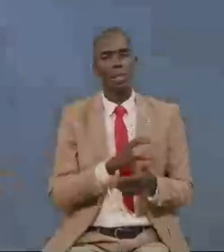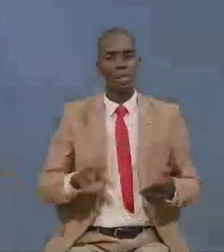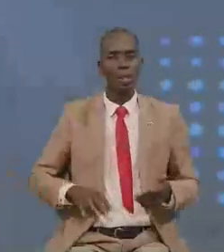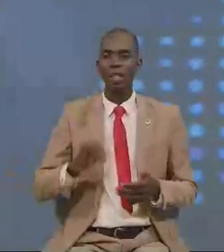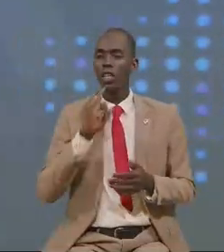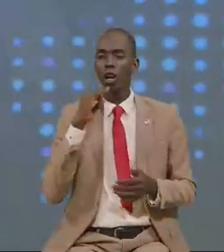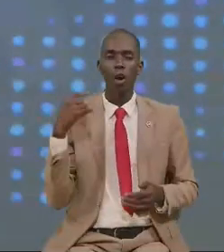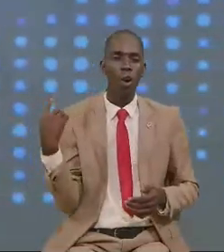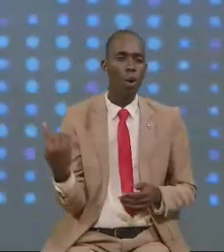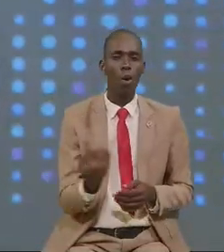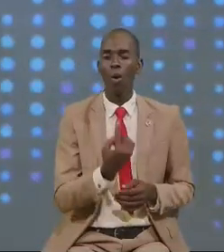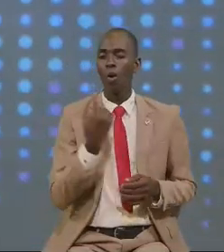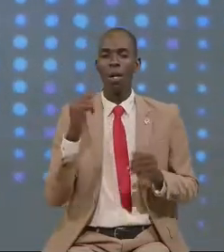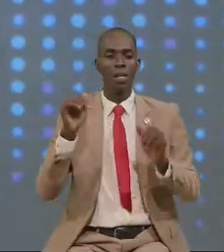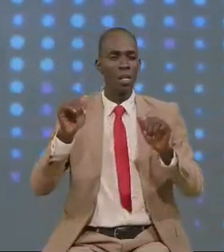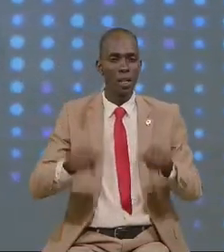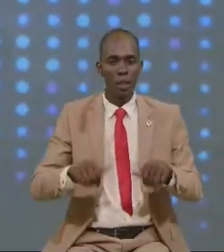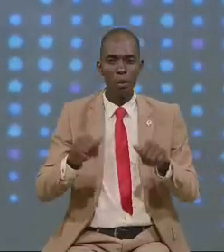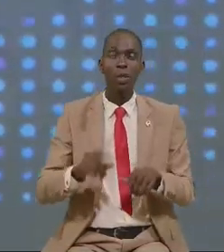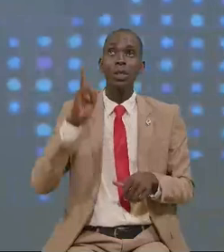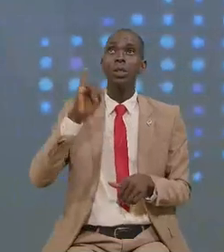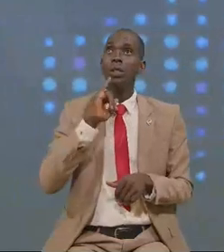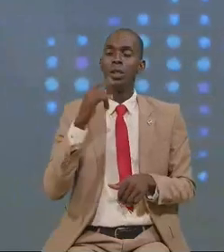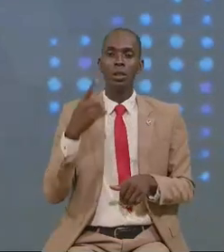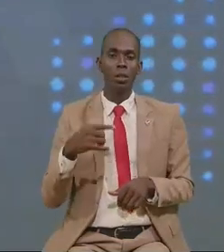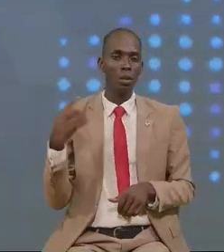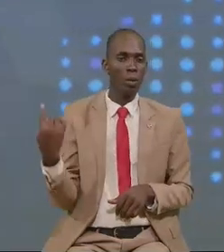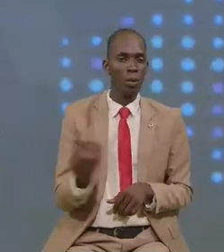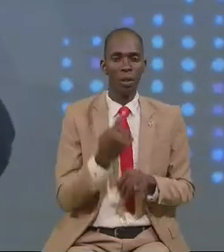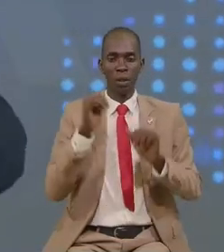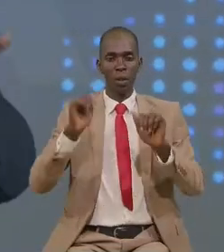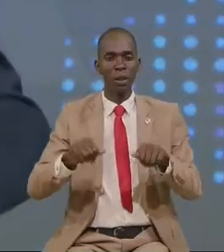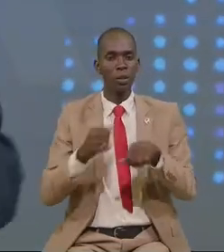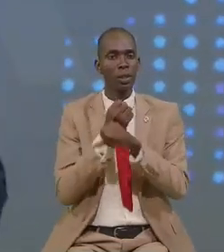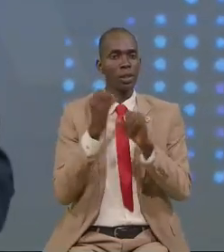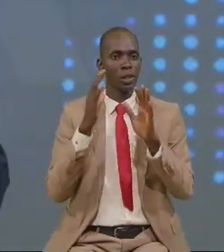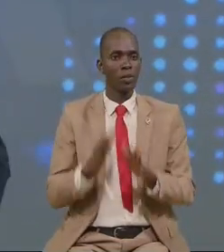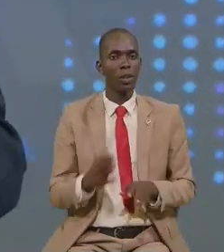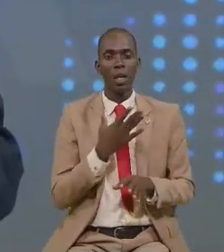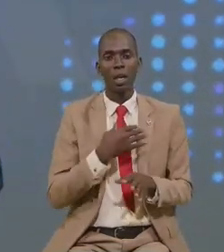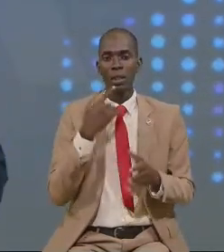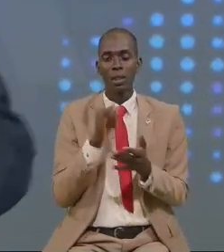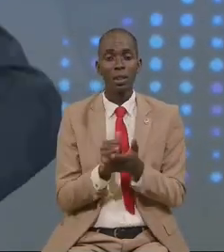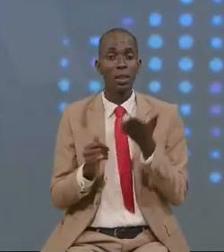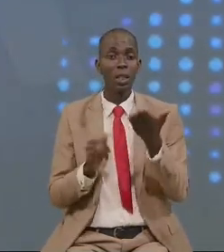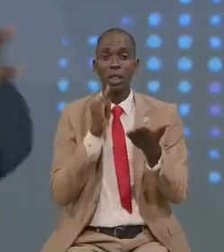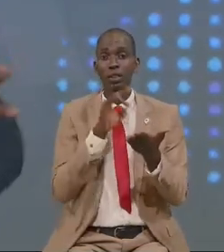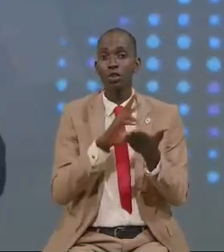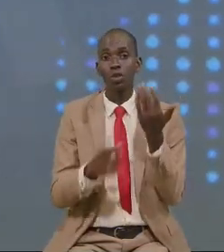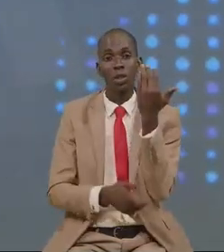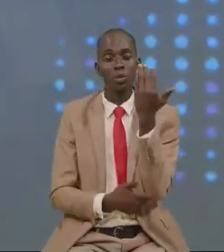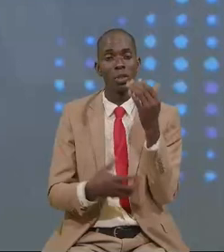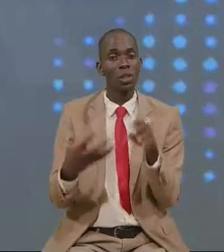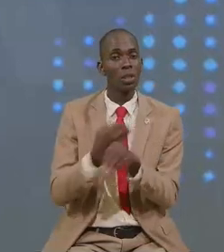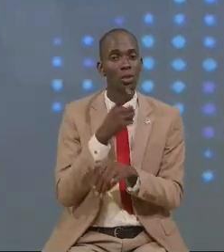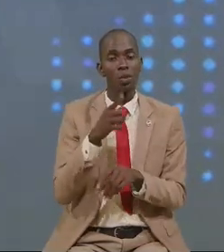toujours capable. Il est toujours le sauveur, toujours capable. Et il dit, aucune tentation ne vous est survenue qui